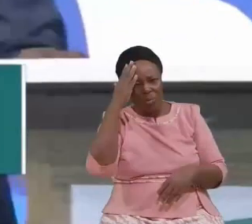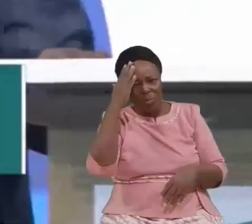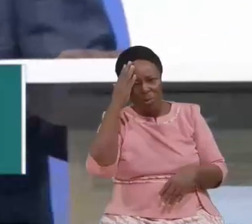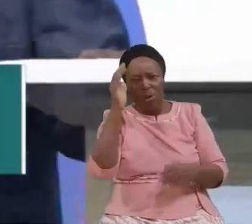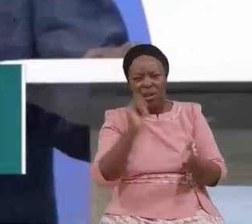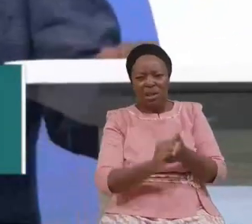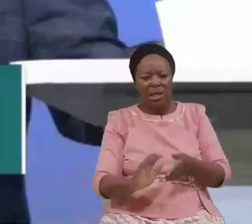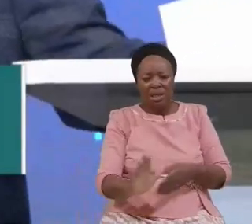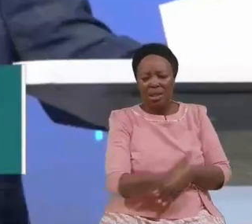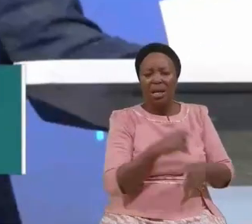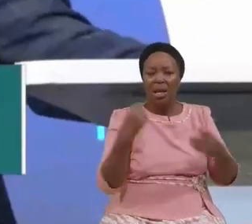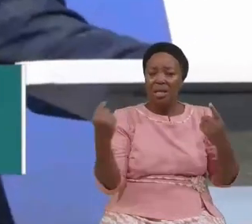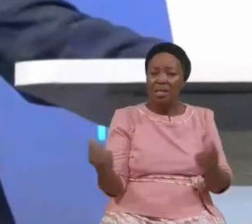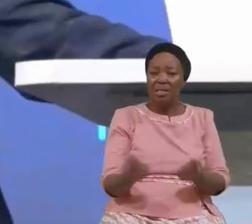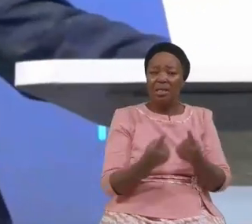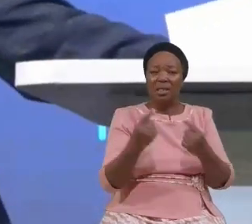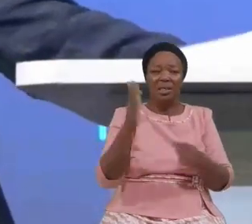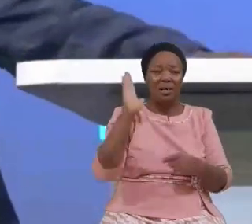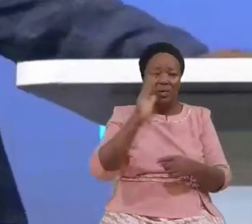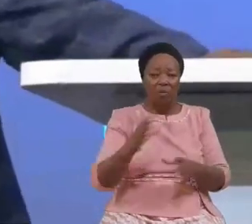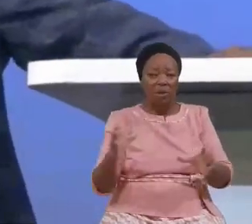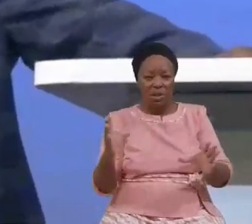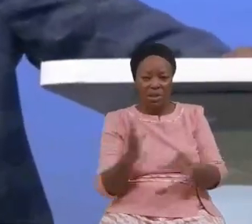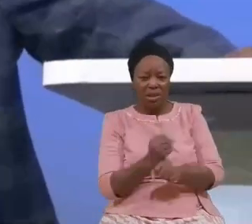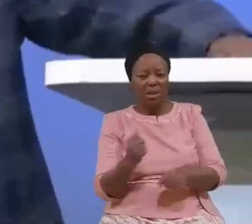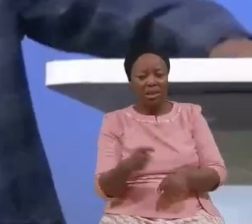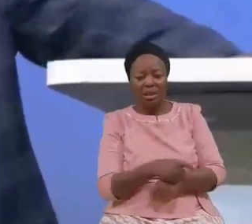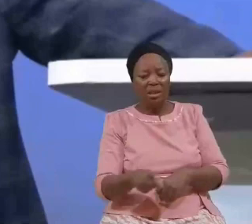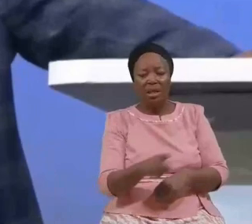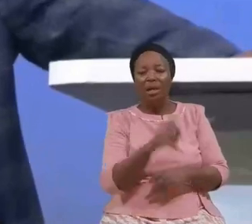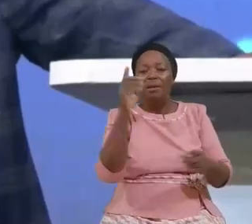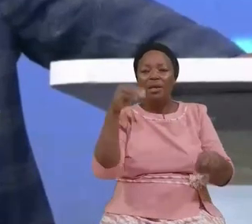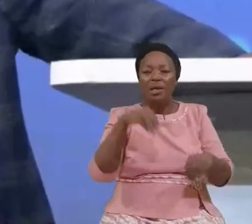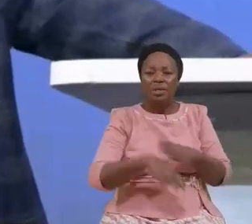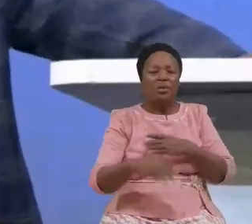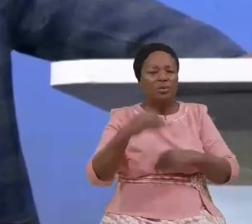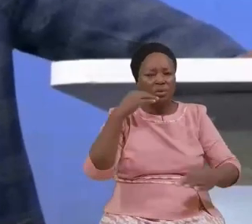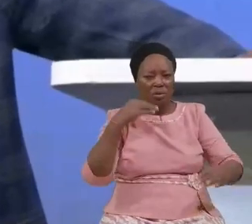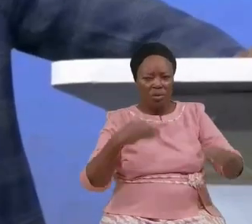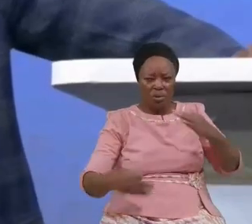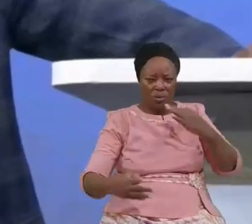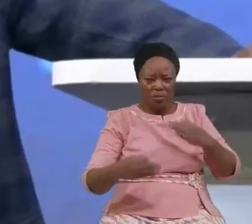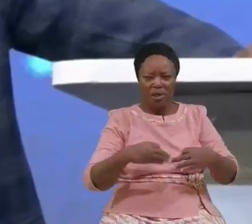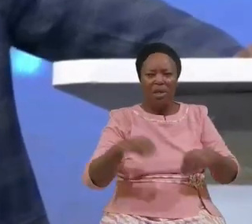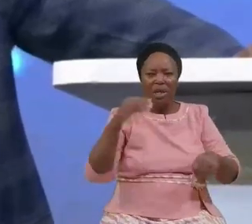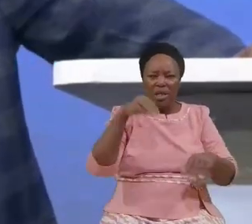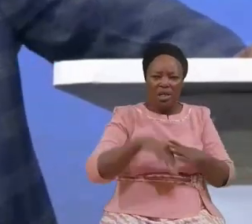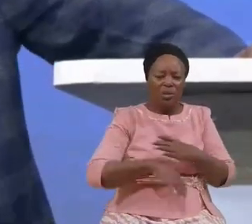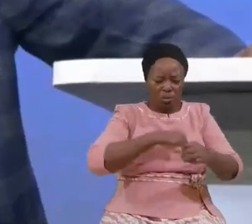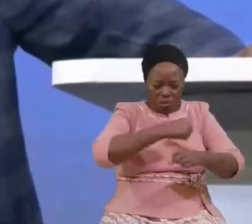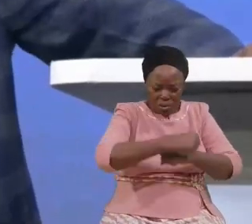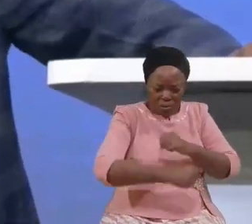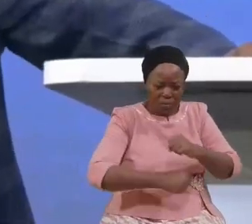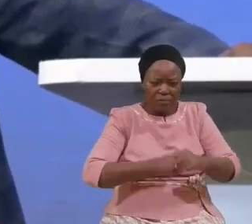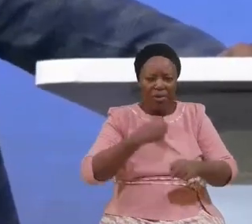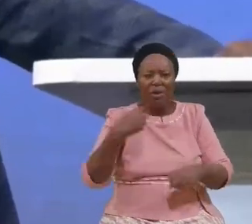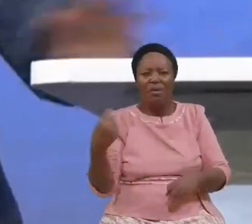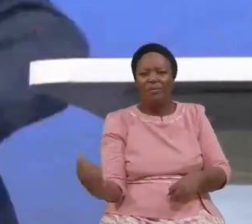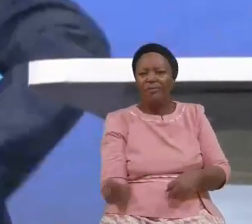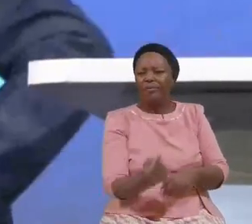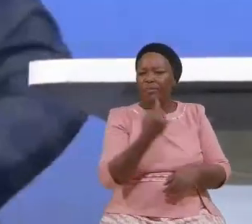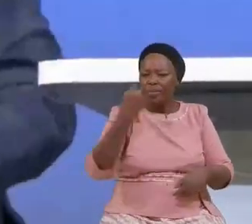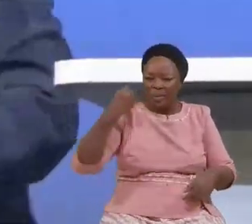le péché va les envoyer dans le jugement dans la souffrance pour